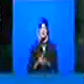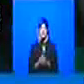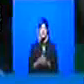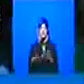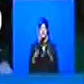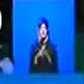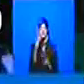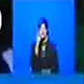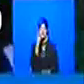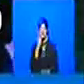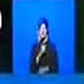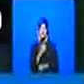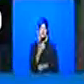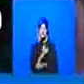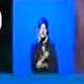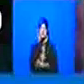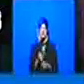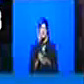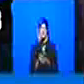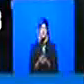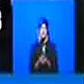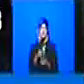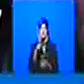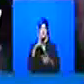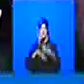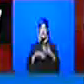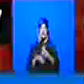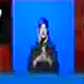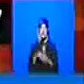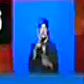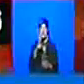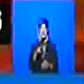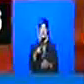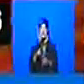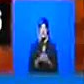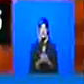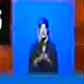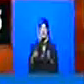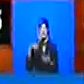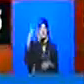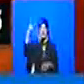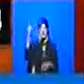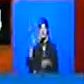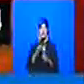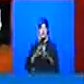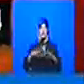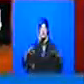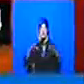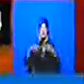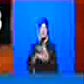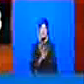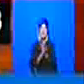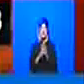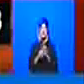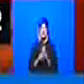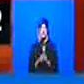bawah rata-rata nasional. Itulah prestasi-prestasi Jawa Timur selama ini. Namun demikian bukan berarti